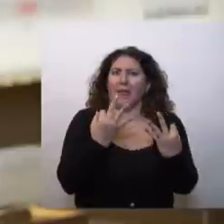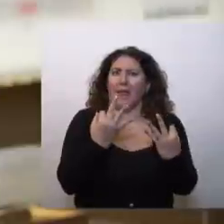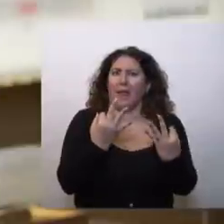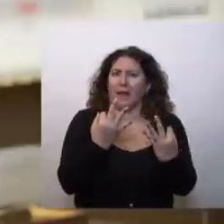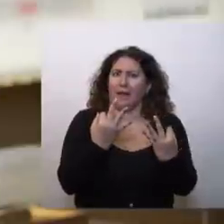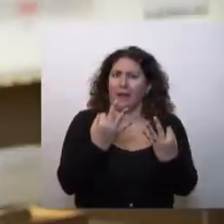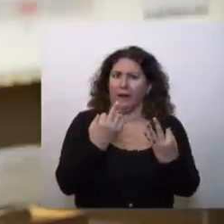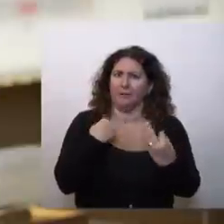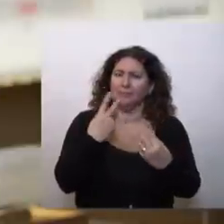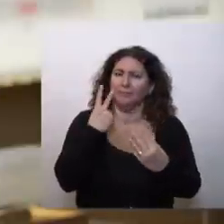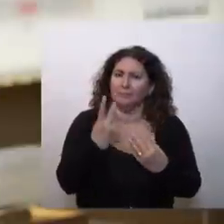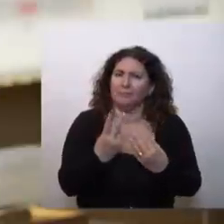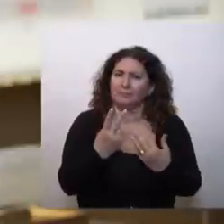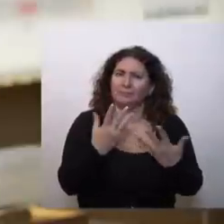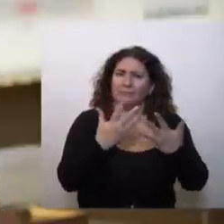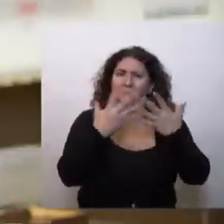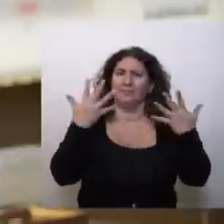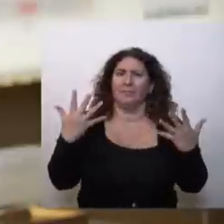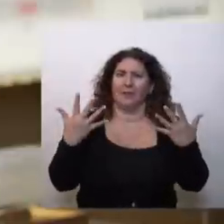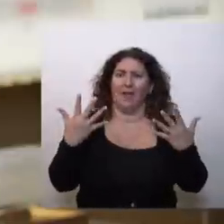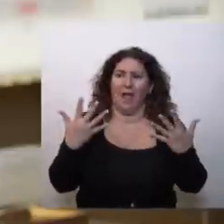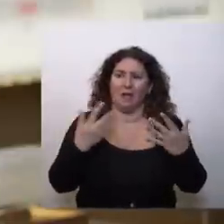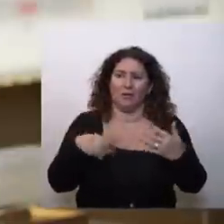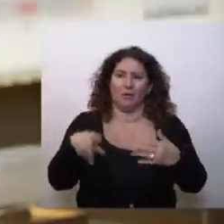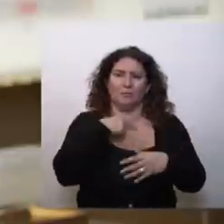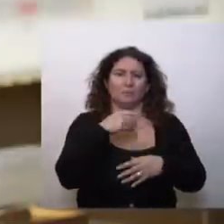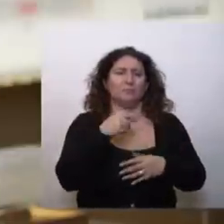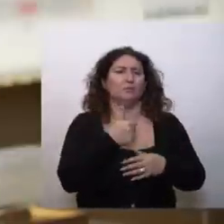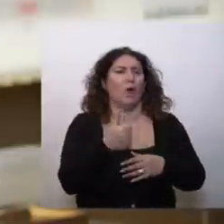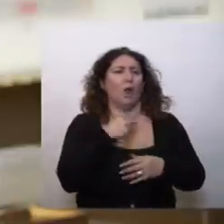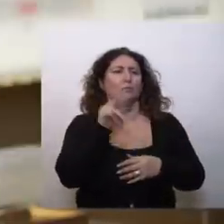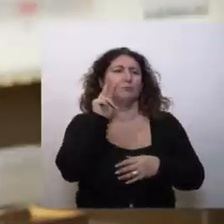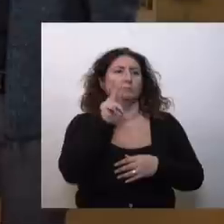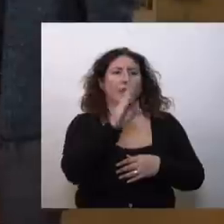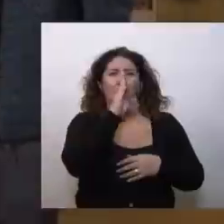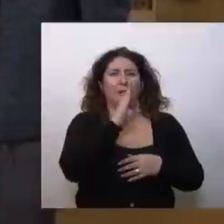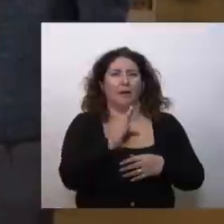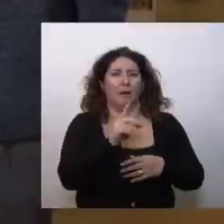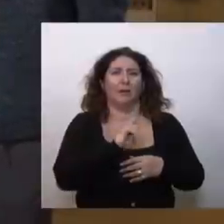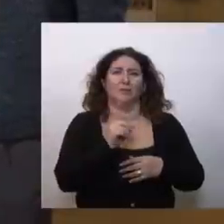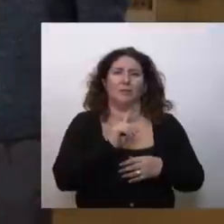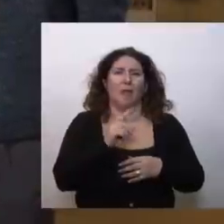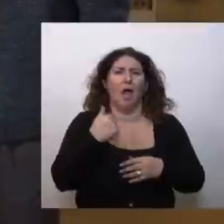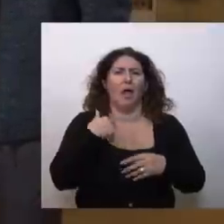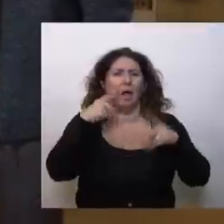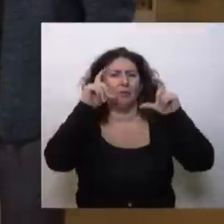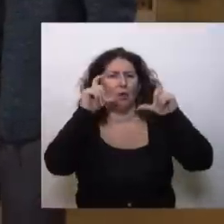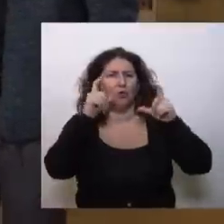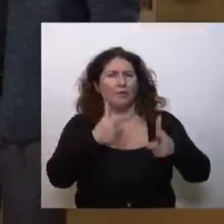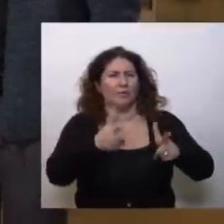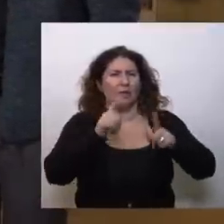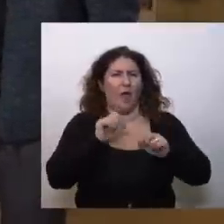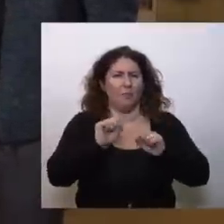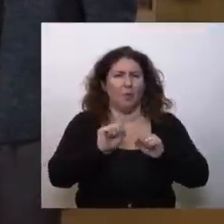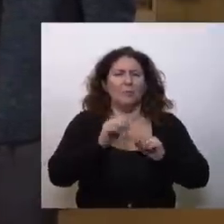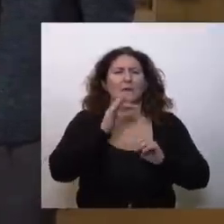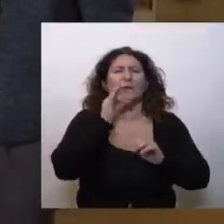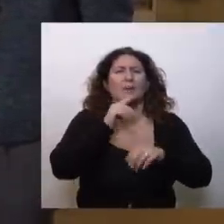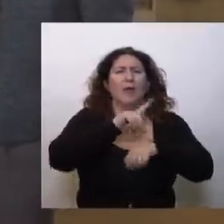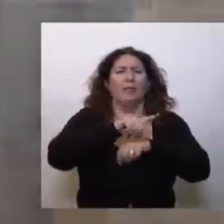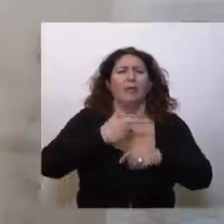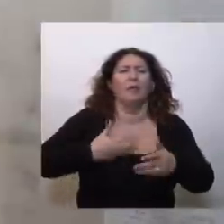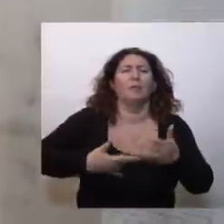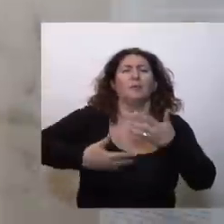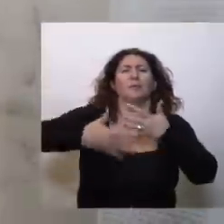guardandola in modo diretto, ma guardandola anche attraverso la fotografia. E allora torniamo indietro nel tempo,